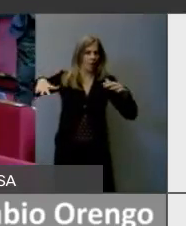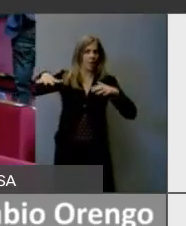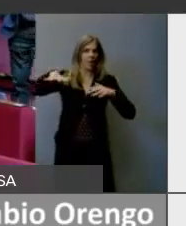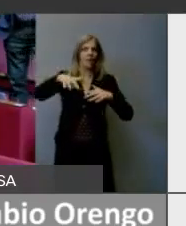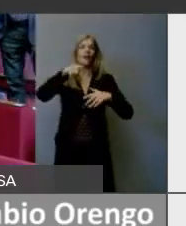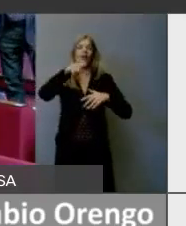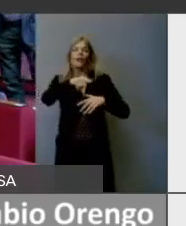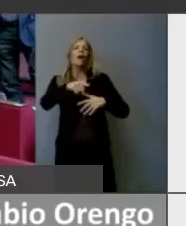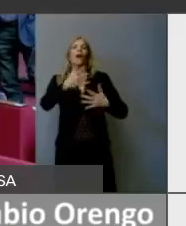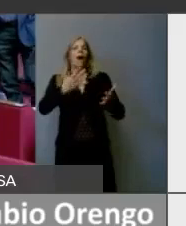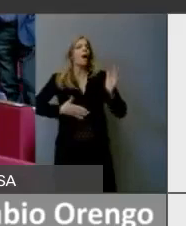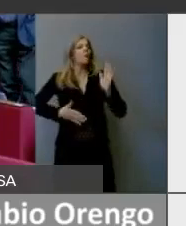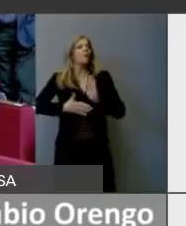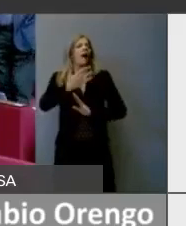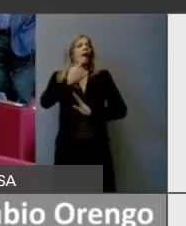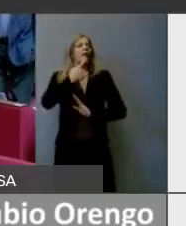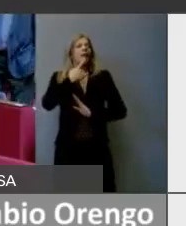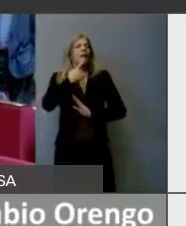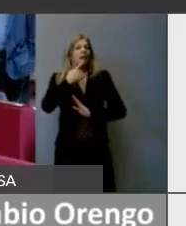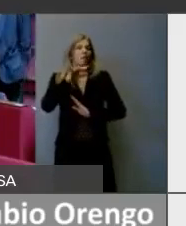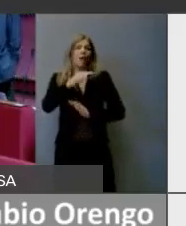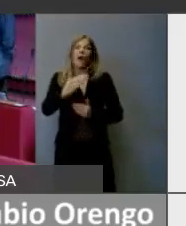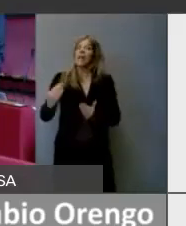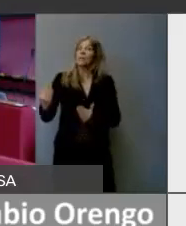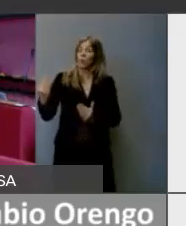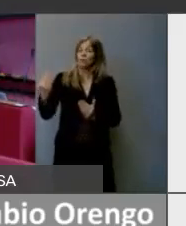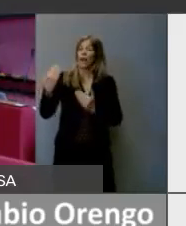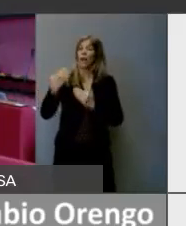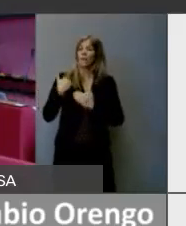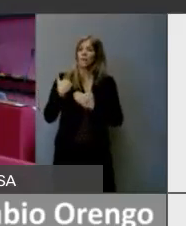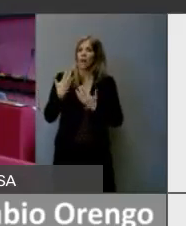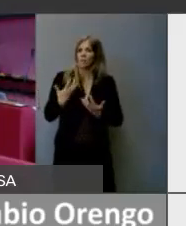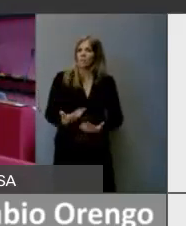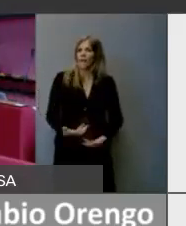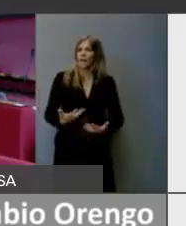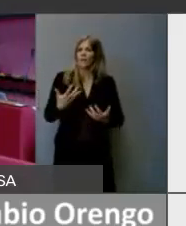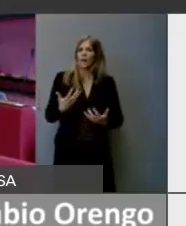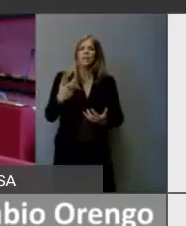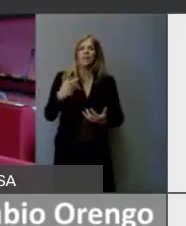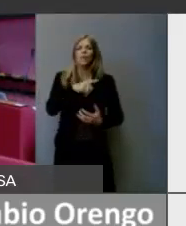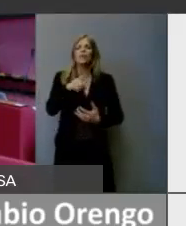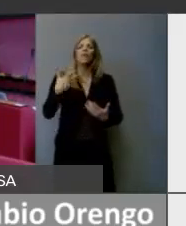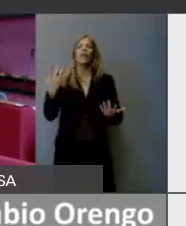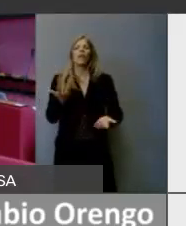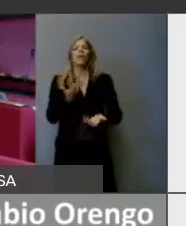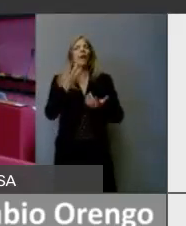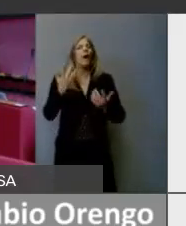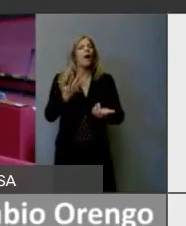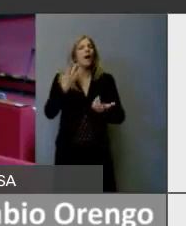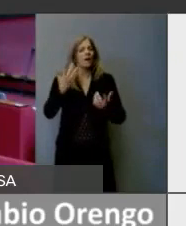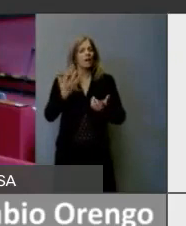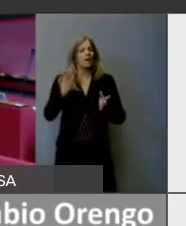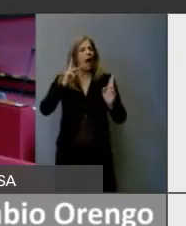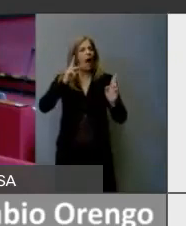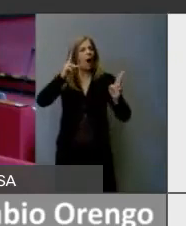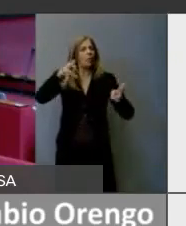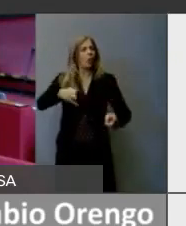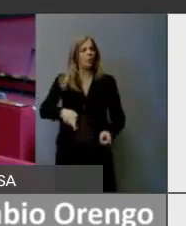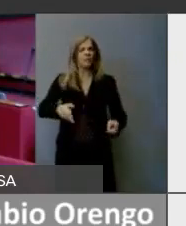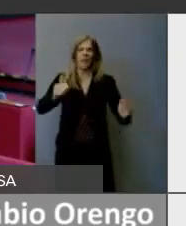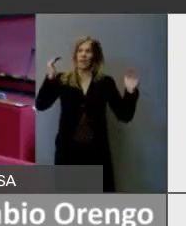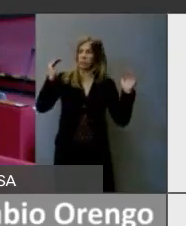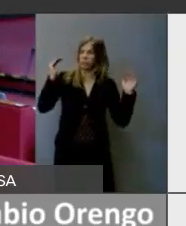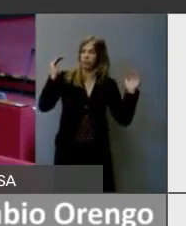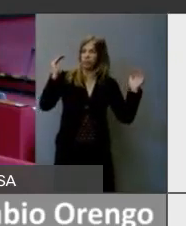credo pesante, di come si stia affrontando il tema dell'abbattimento e la non ricollocazione veloce delle